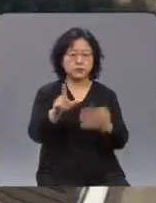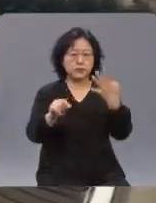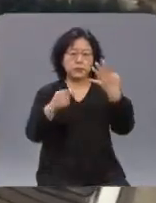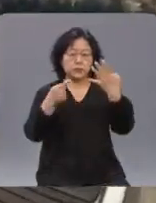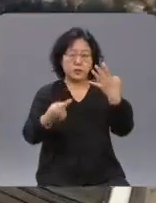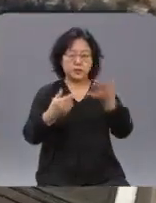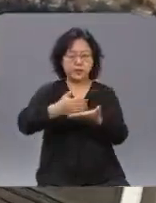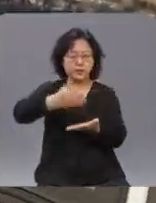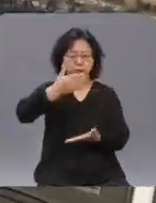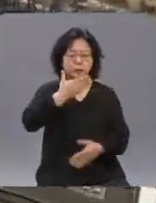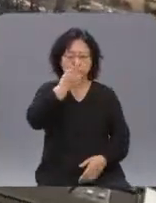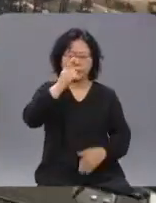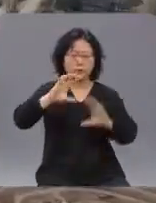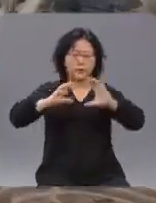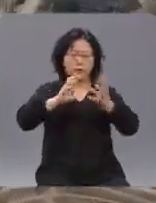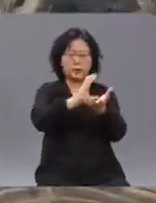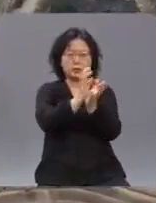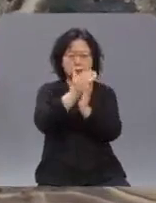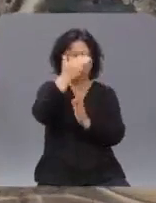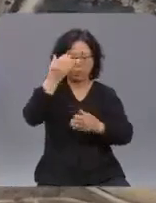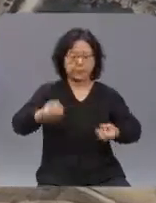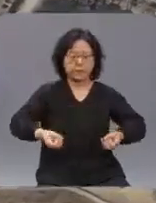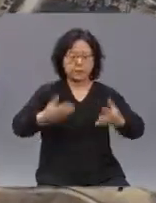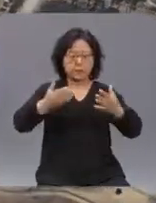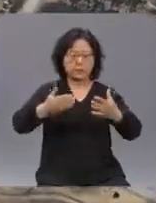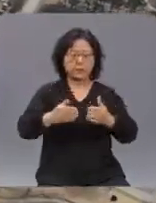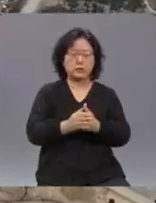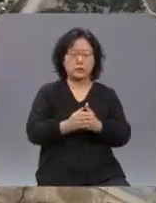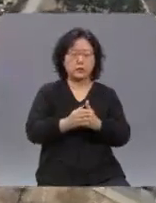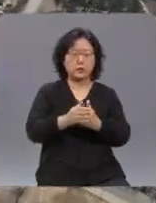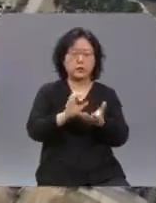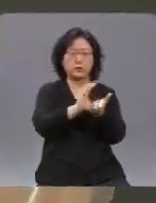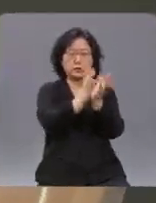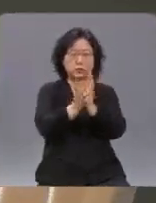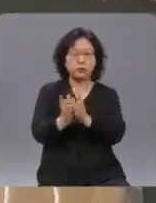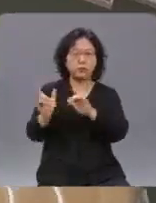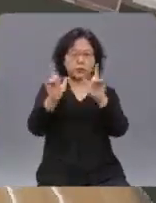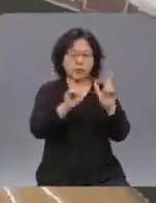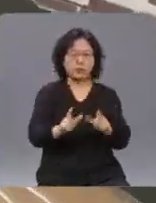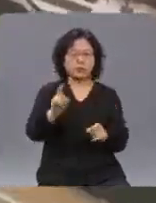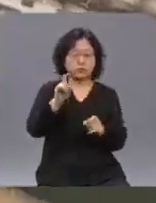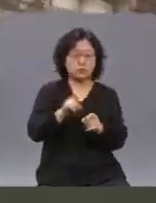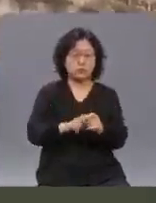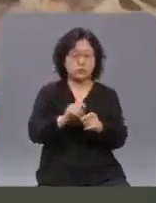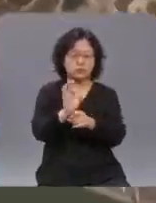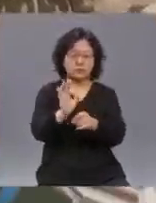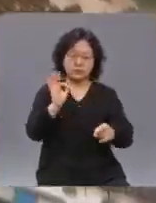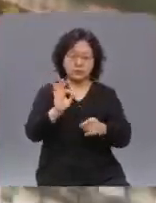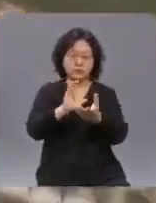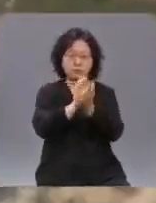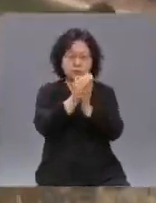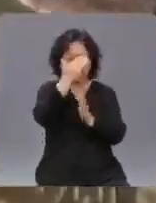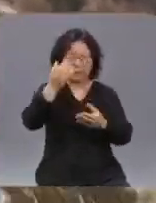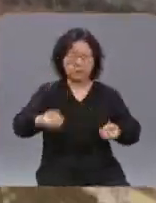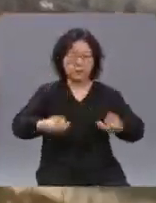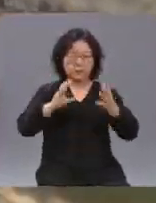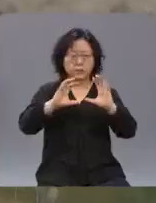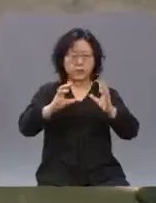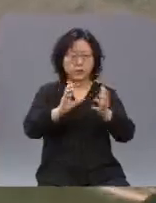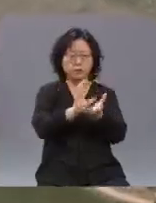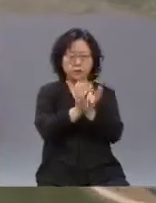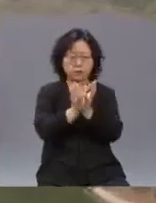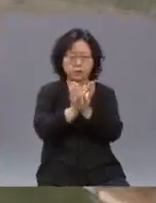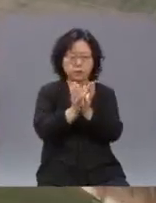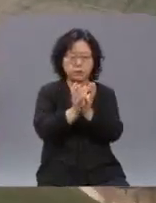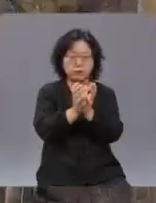4월 1일 개막하는 순천만 국제정원 박남회의 주제는 정원에 삽니다 10년 전 정원 박람회가 순천만 국가정원을